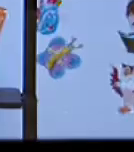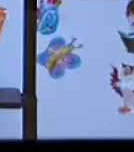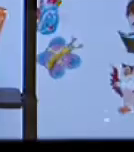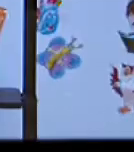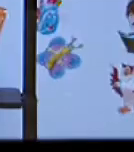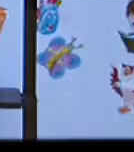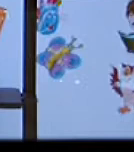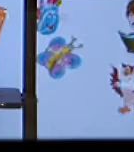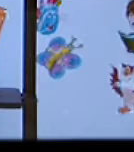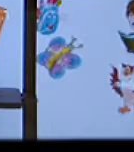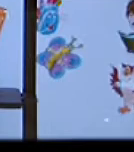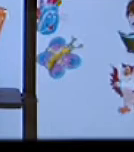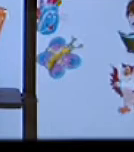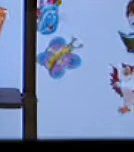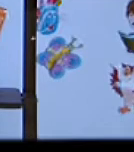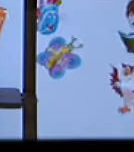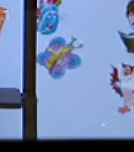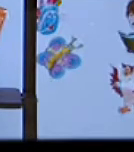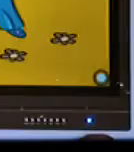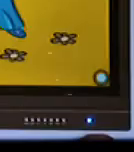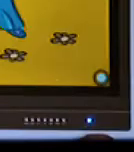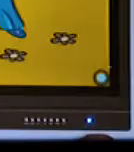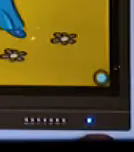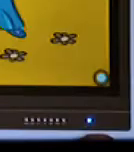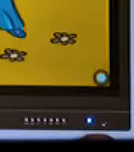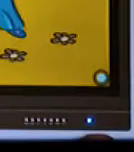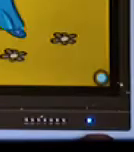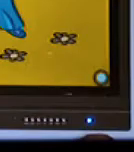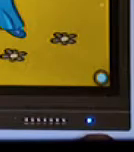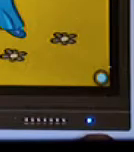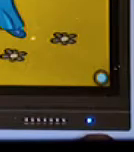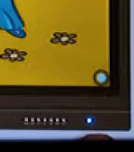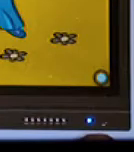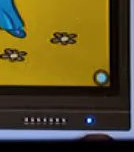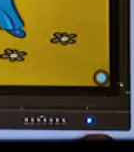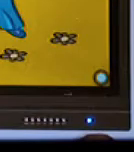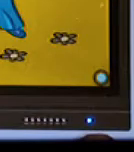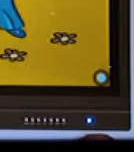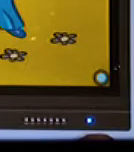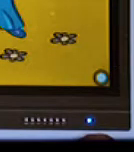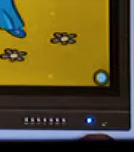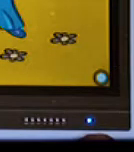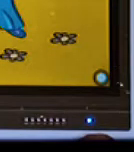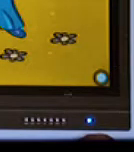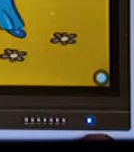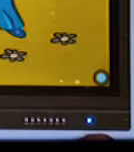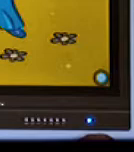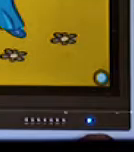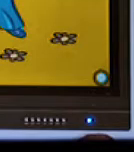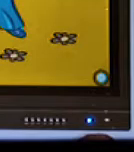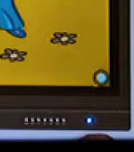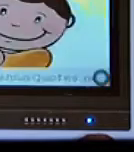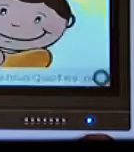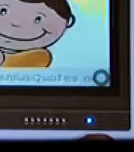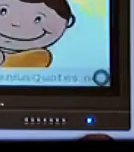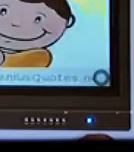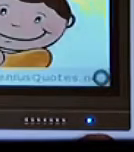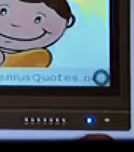And our new theme, Unit 9. On the telephone, lesson 4, project.